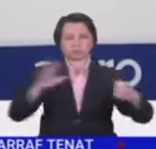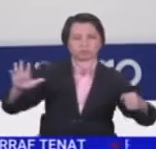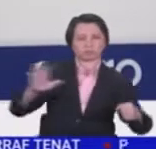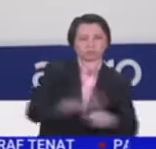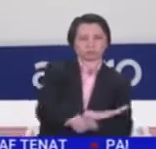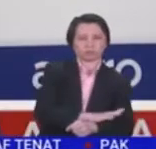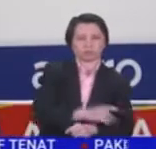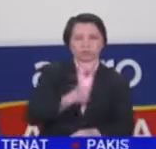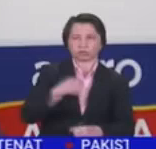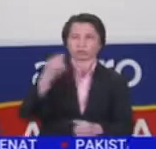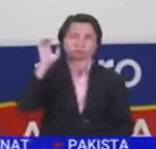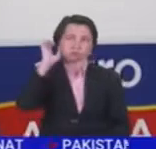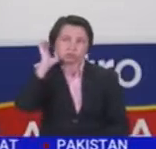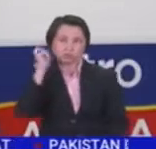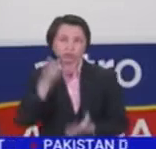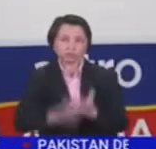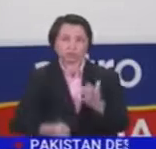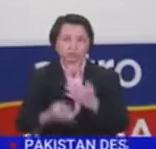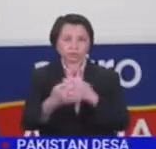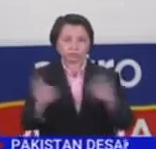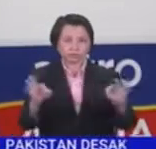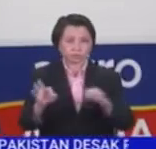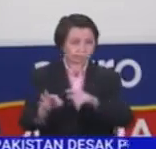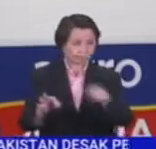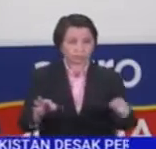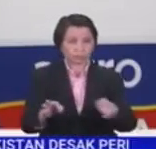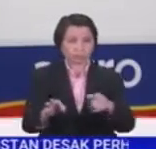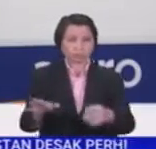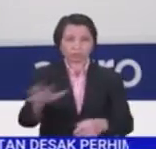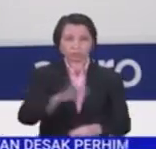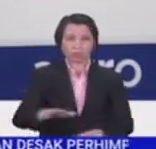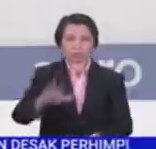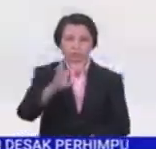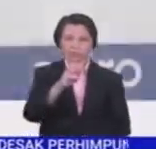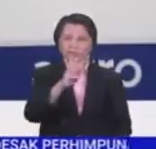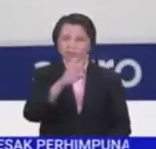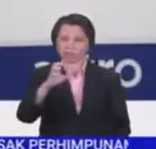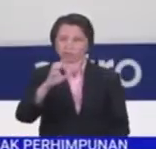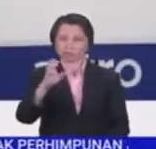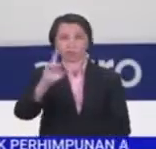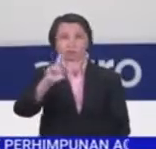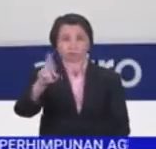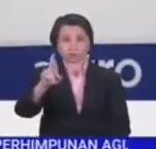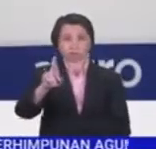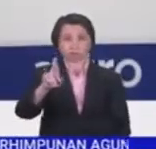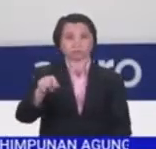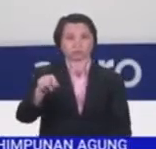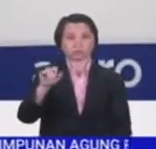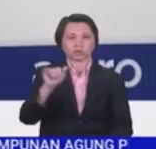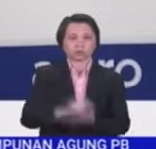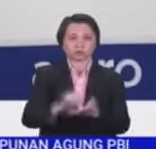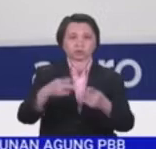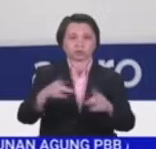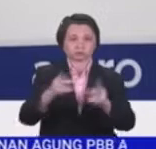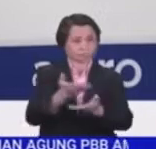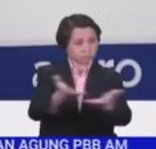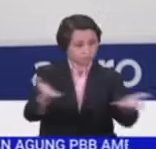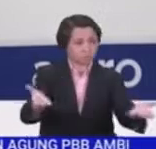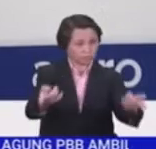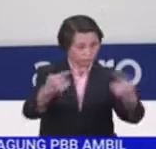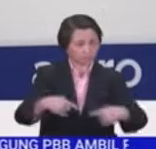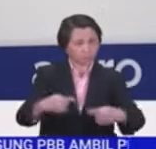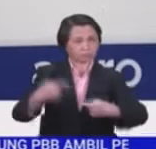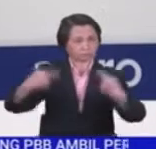ihatequotes pun Rafli Kalau Tak silap mungkin musik sawah atau juga itu warna of the unit is for the inilah